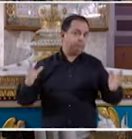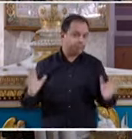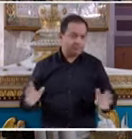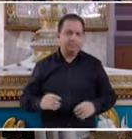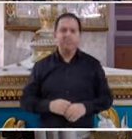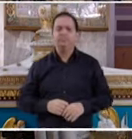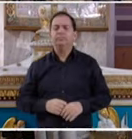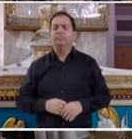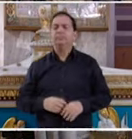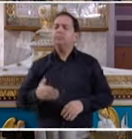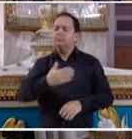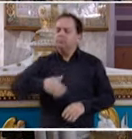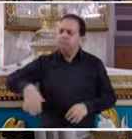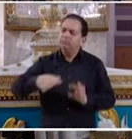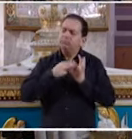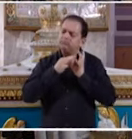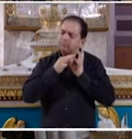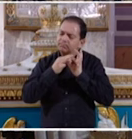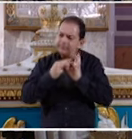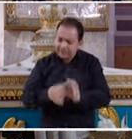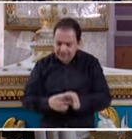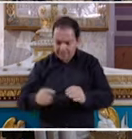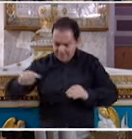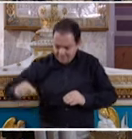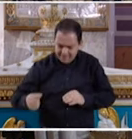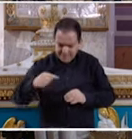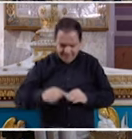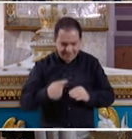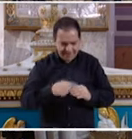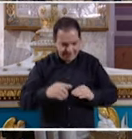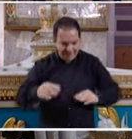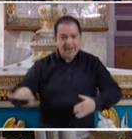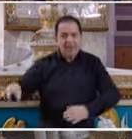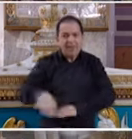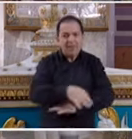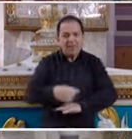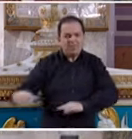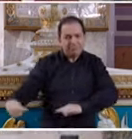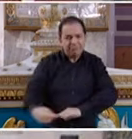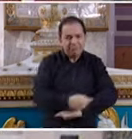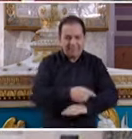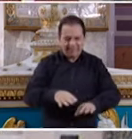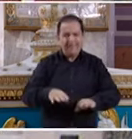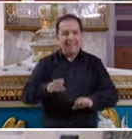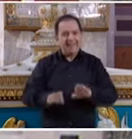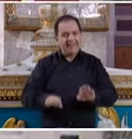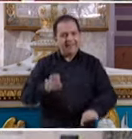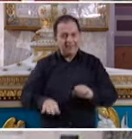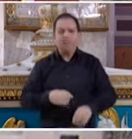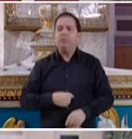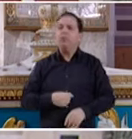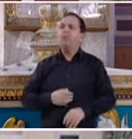την αέναη και συνεχή αυτή ύφανση, η προσευχή και η Θεία Λατρεία είναι τα ευλογημένα και